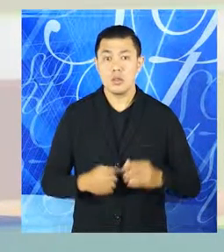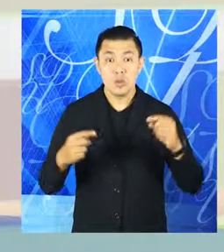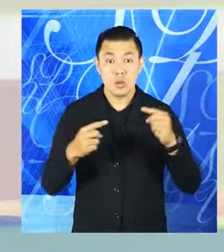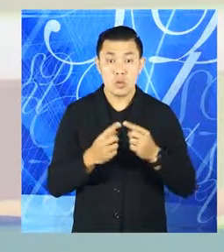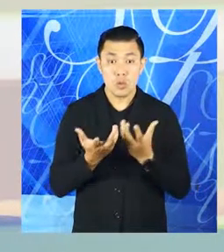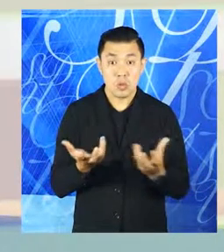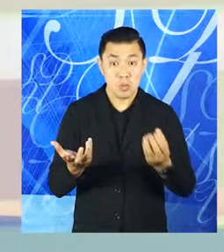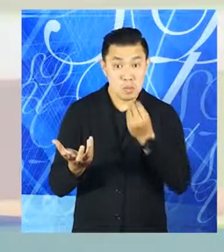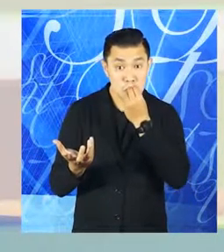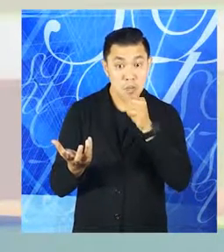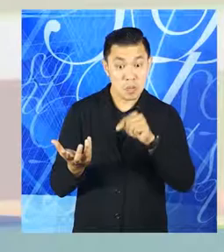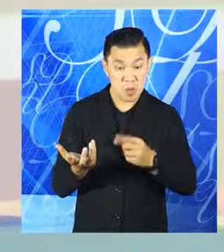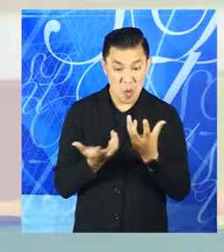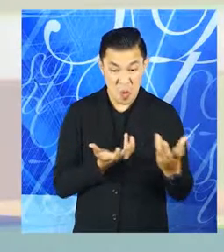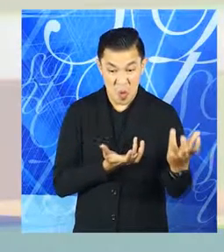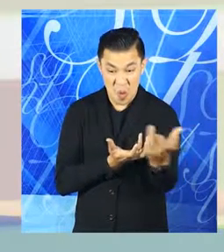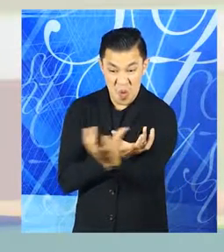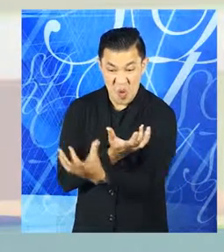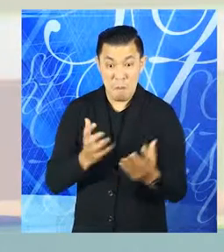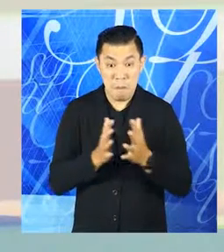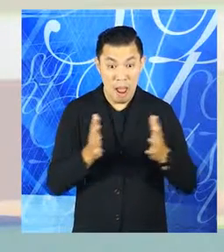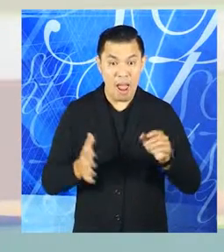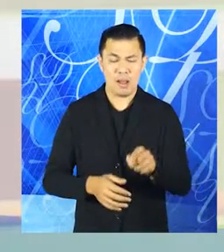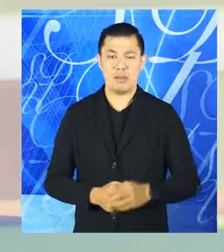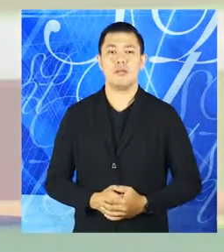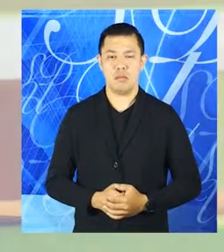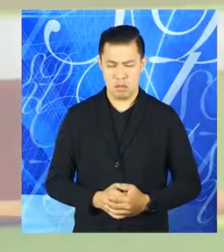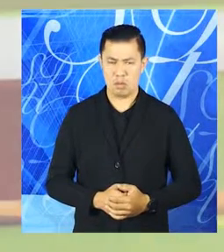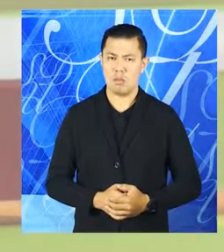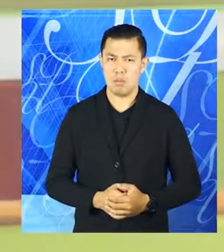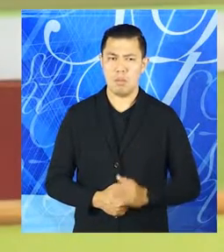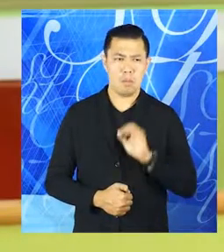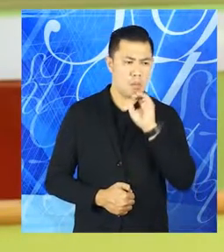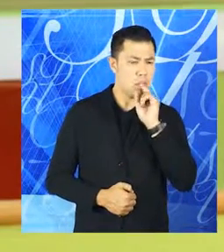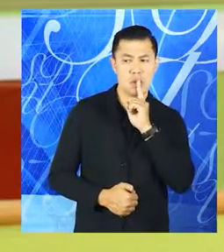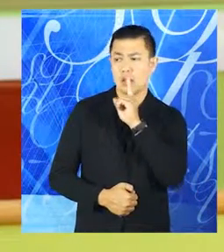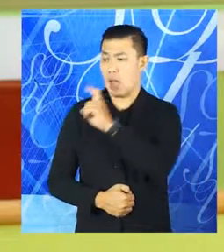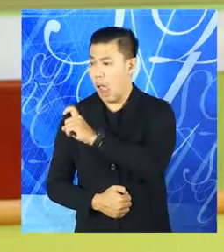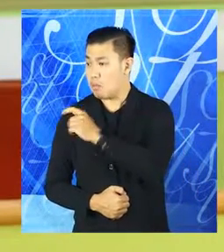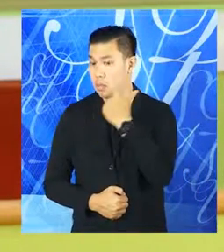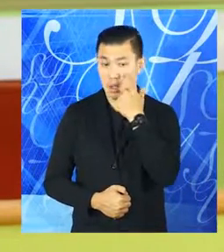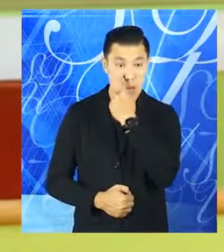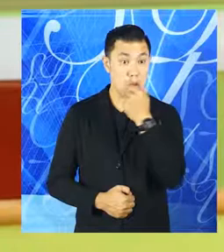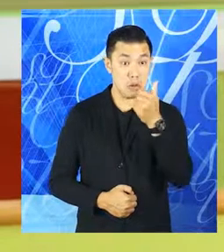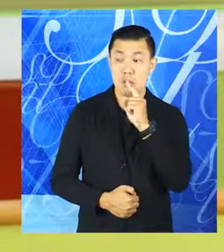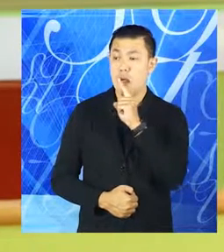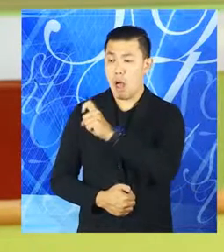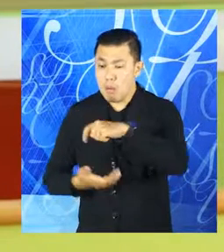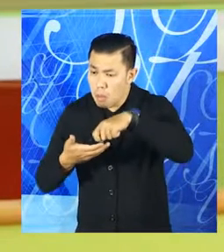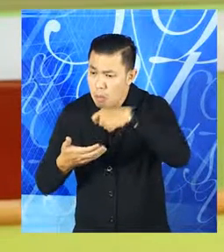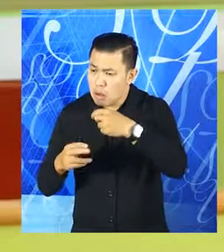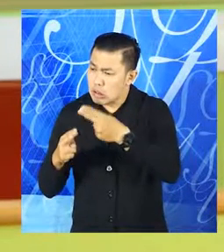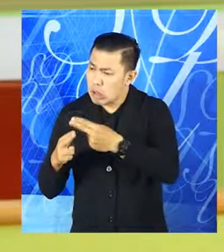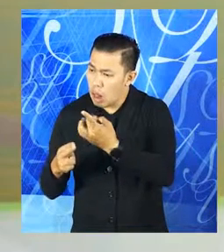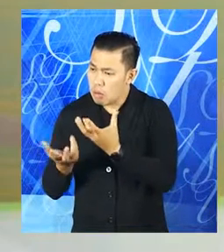อาหารวางอยู่ตรงกลางหลายๆอย่างควรจะถามคนตาบอดว่าต้องการรับประทานสิ่งใดบ้